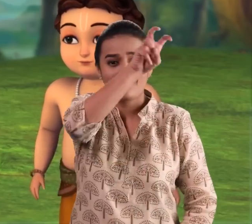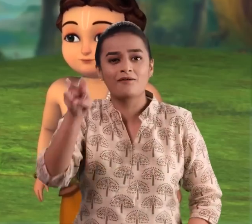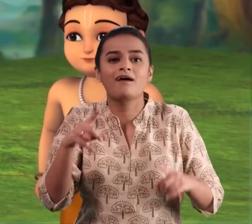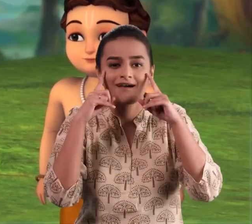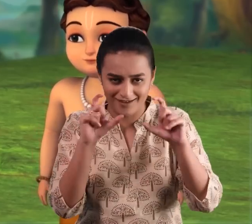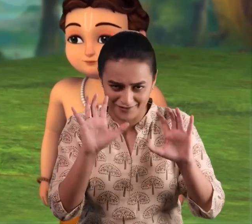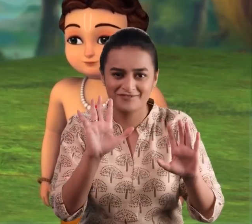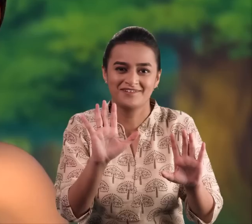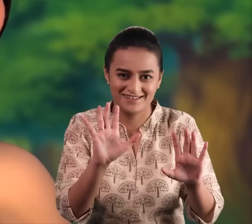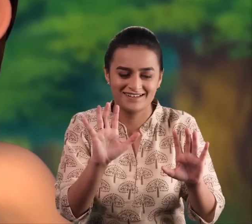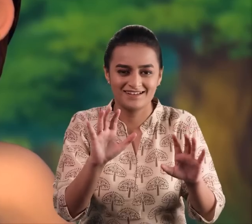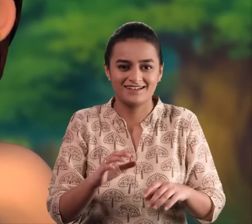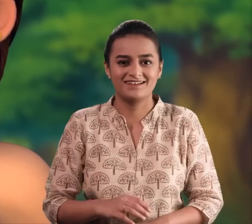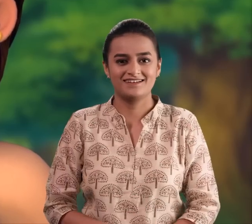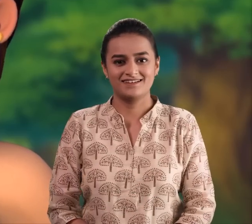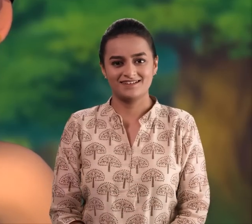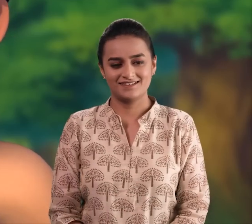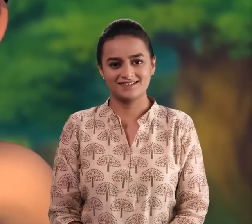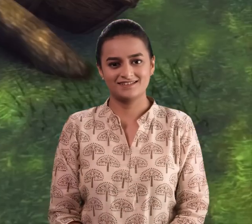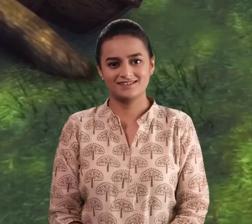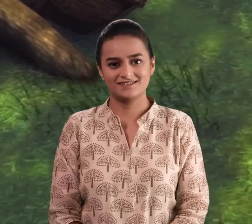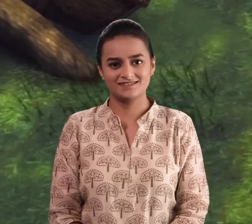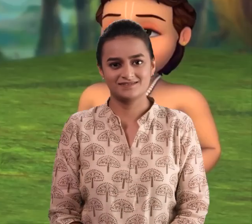थोड़ा संभल कर उड़ा करो दादी।